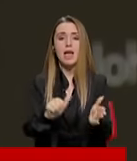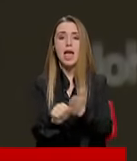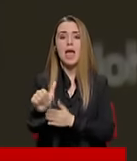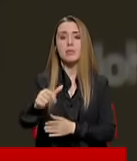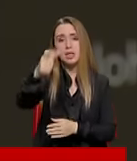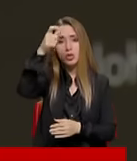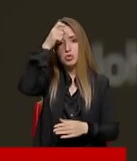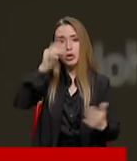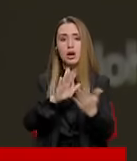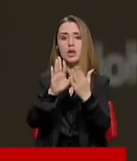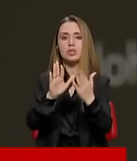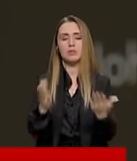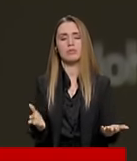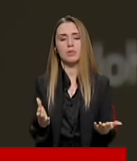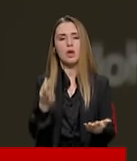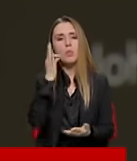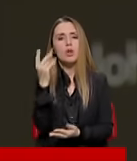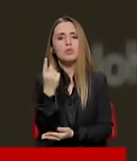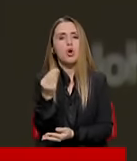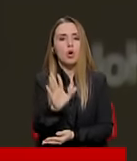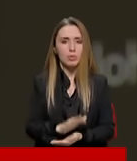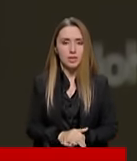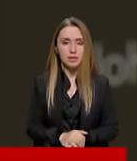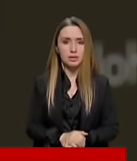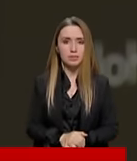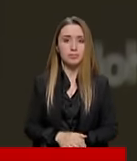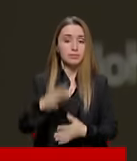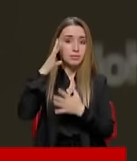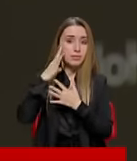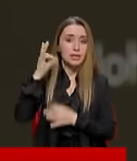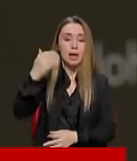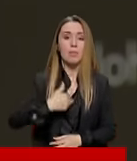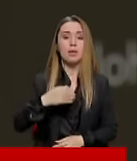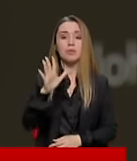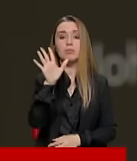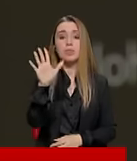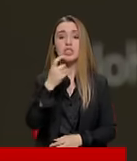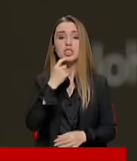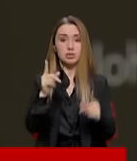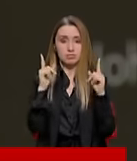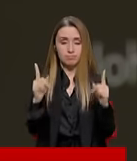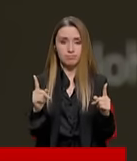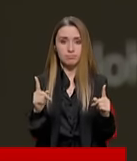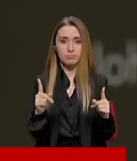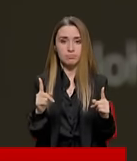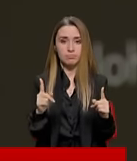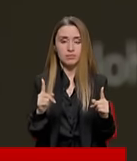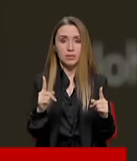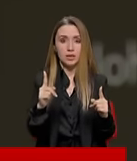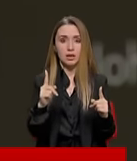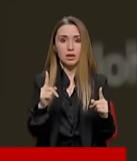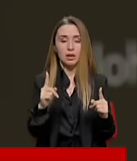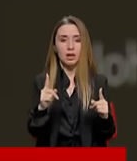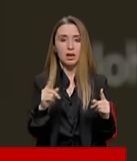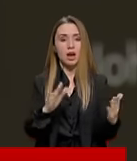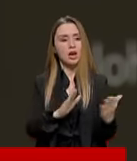Türk haka şimdi böyle bir şey olabilir mi yani insan Bakın ben 5 yıl boyunca bir tane demej olmadı